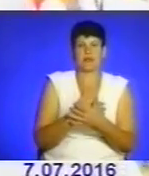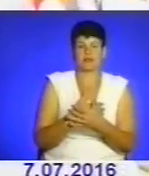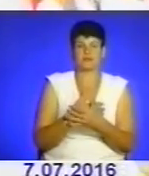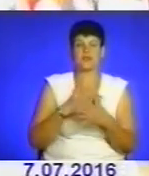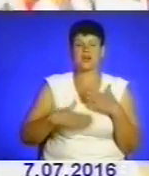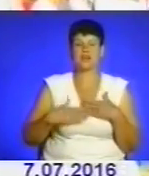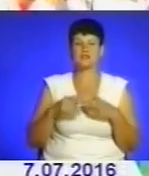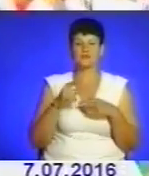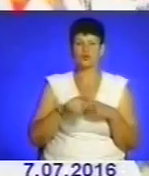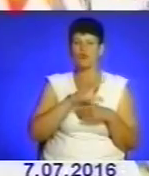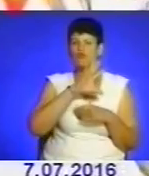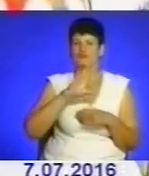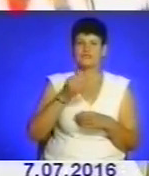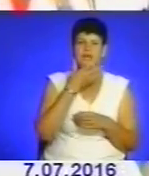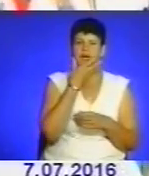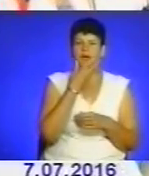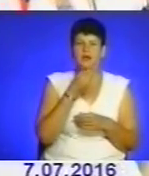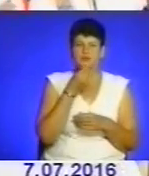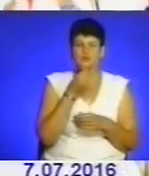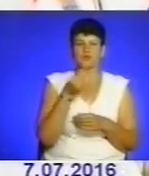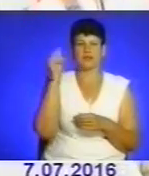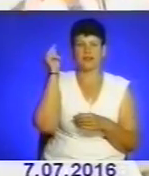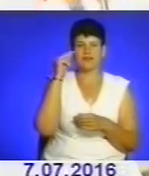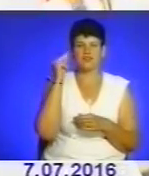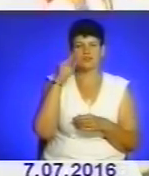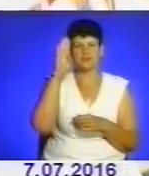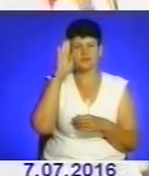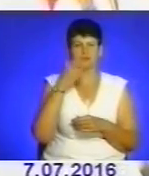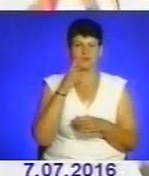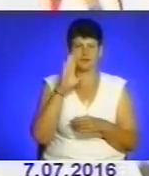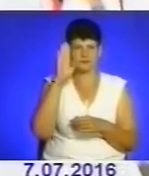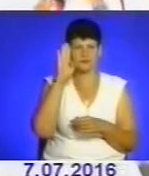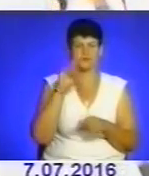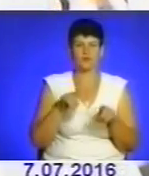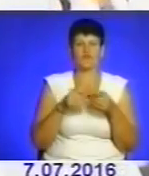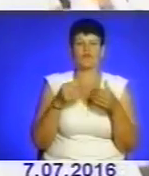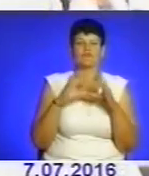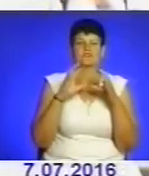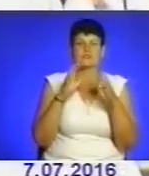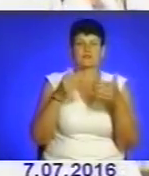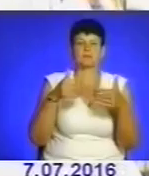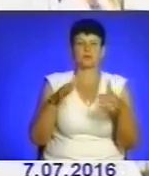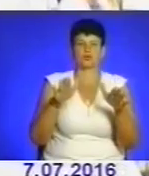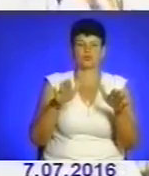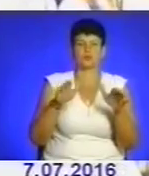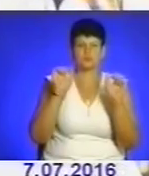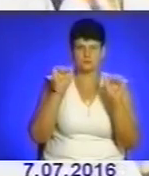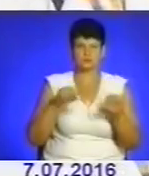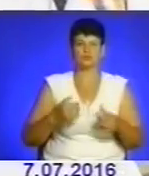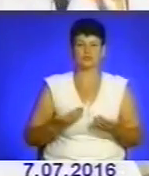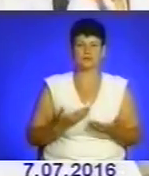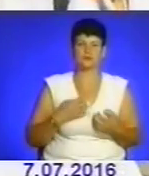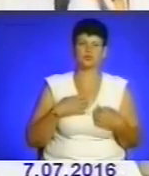від того, що всі красуні навчилися і красені, і в світ підуть, і раду дадуть. А